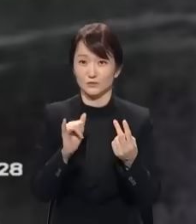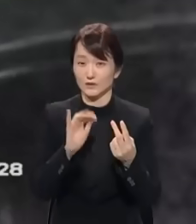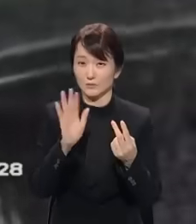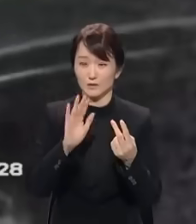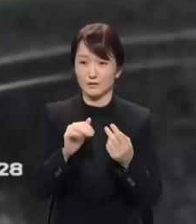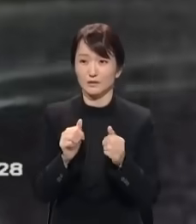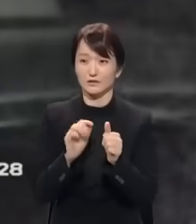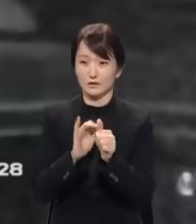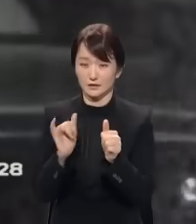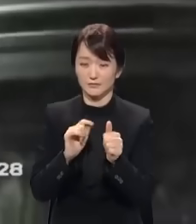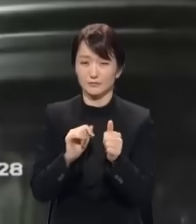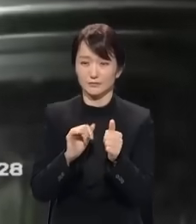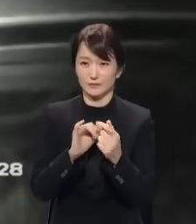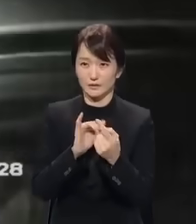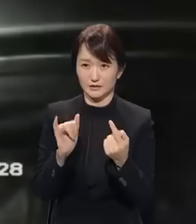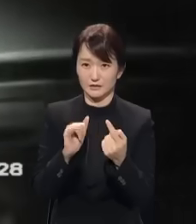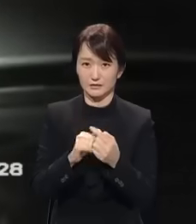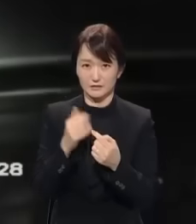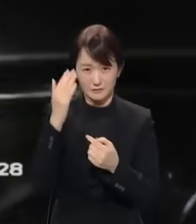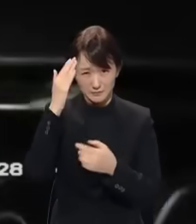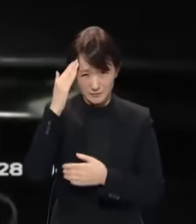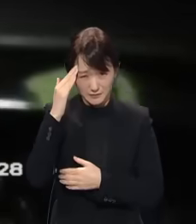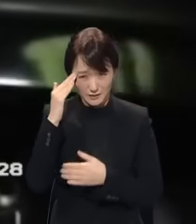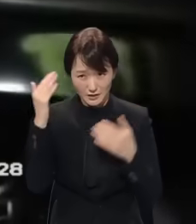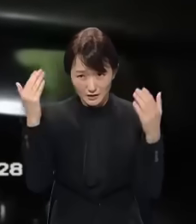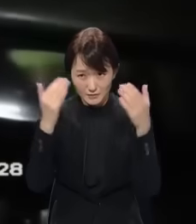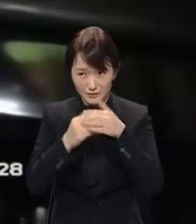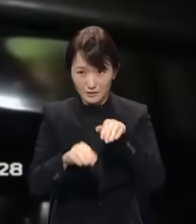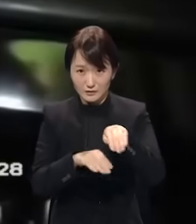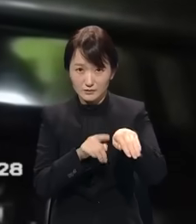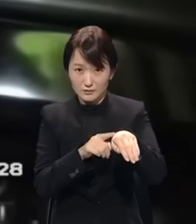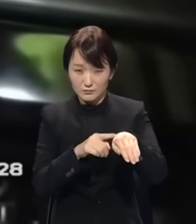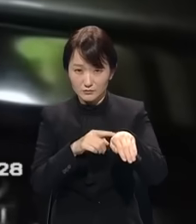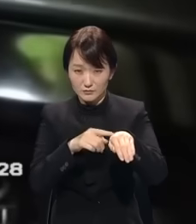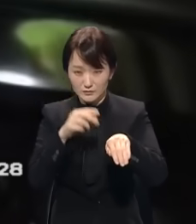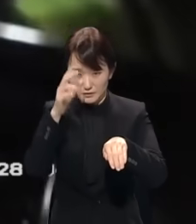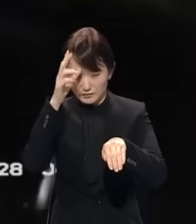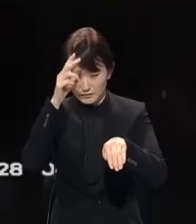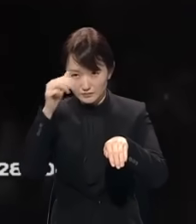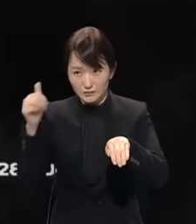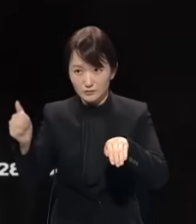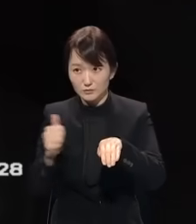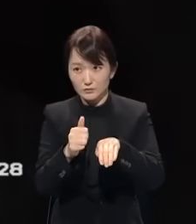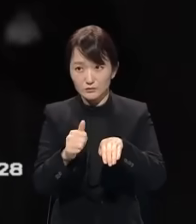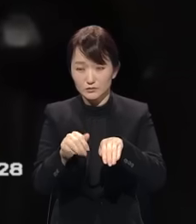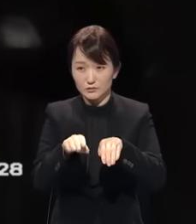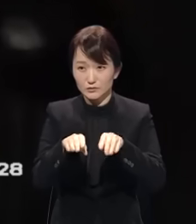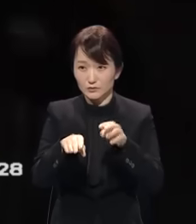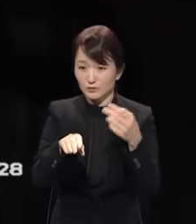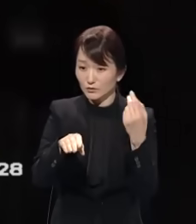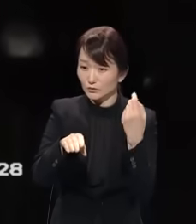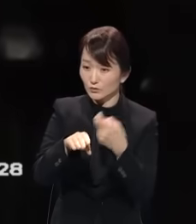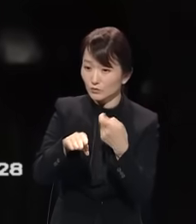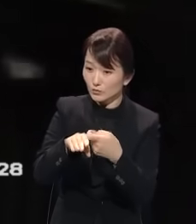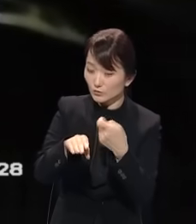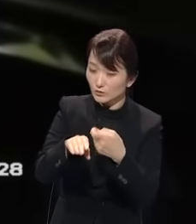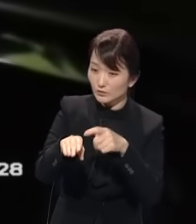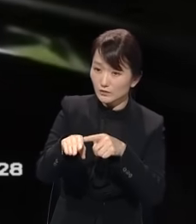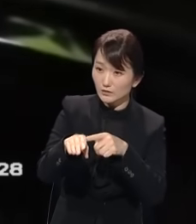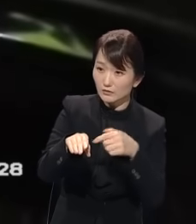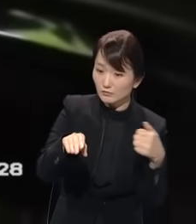혼자입니다. 캄캄한 밤 차 한 대가 덩그러니 서 있죠. 경찰이 문을 두드리자 손으로 빛을 가리는 남성이